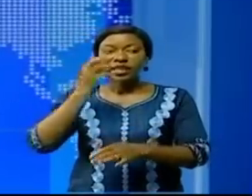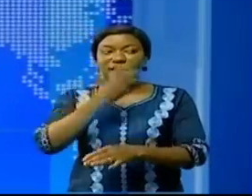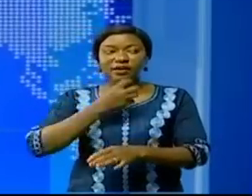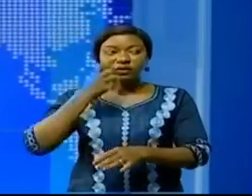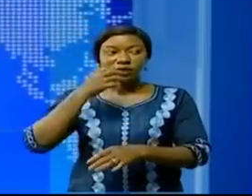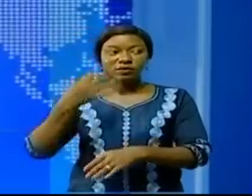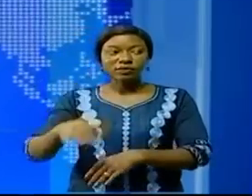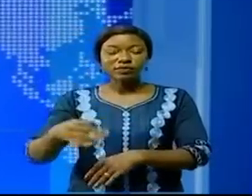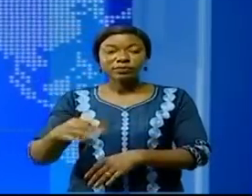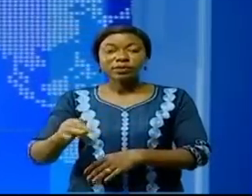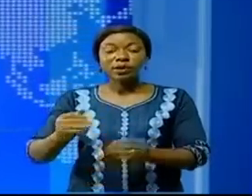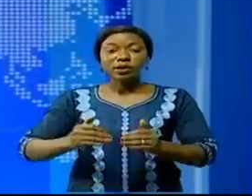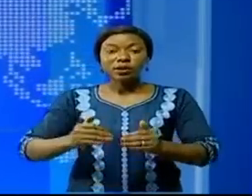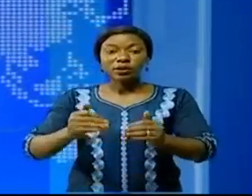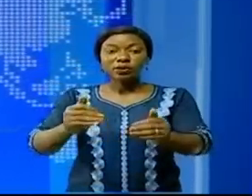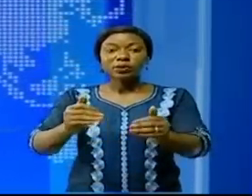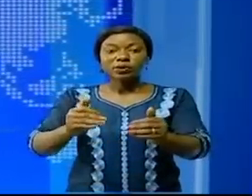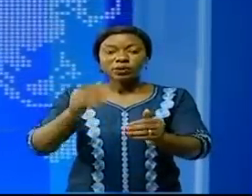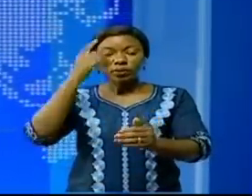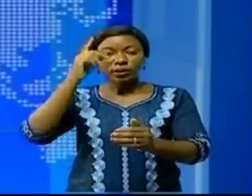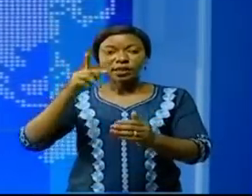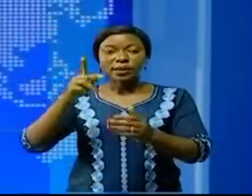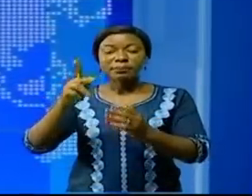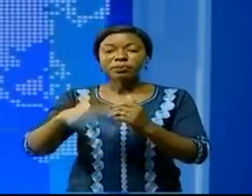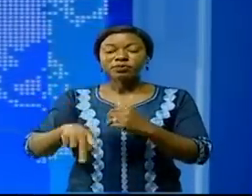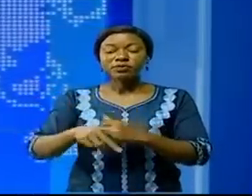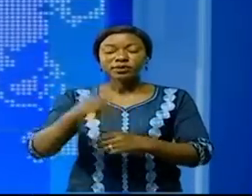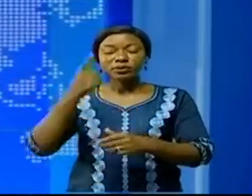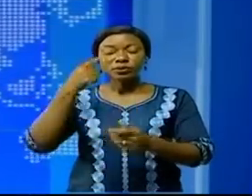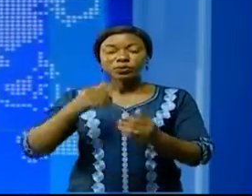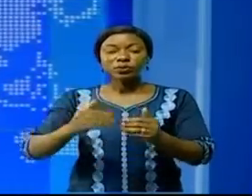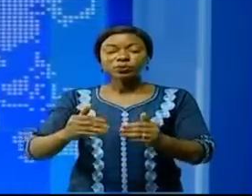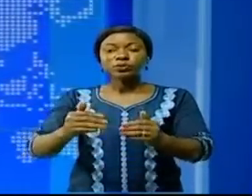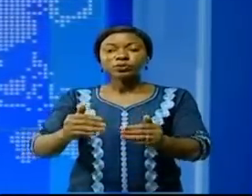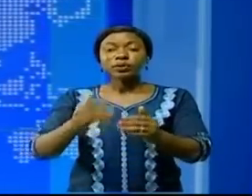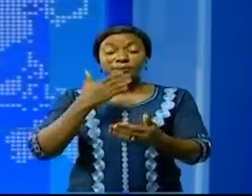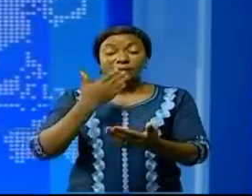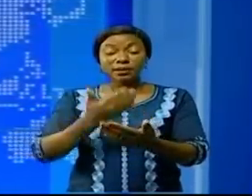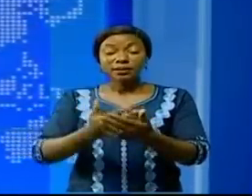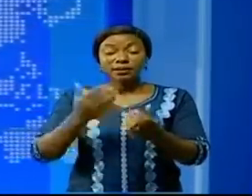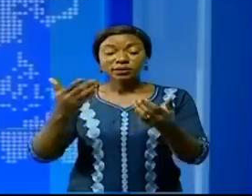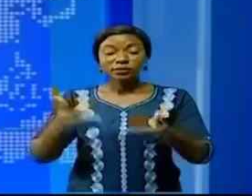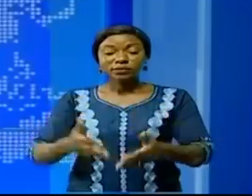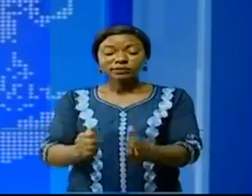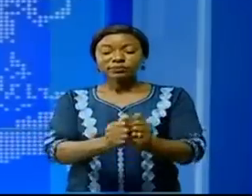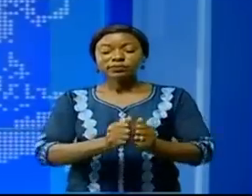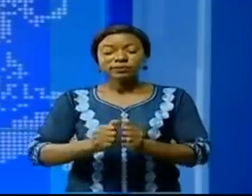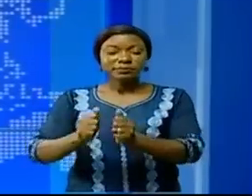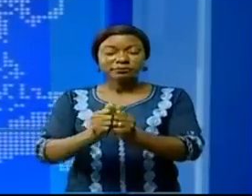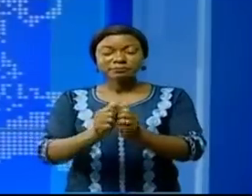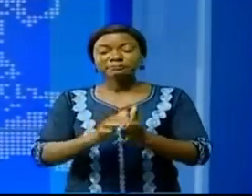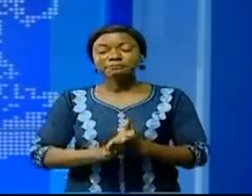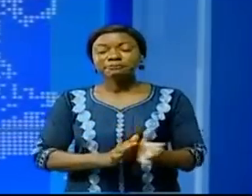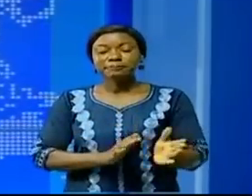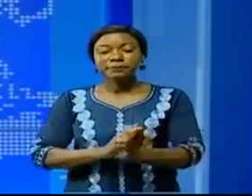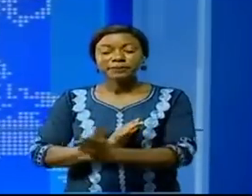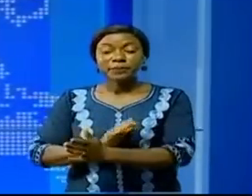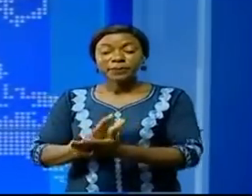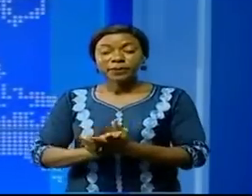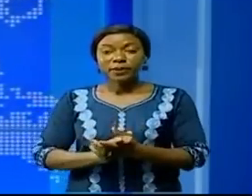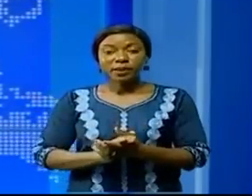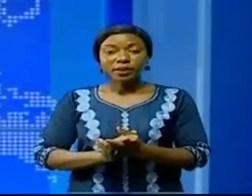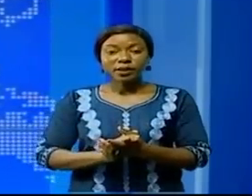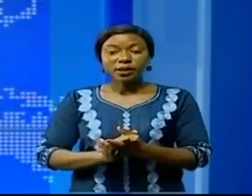francophonie. L'actualité en province, c'est dans ces 19h. Merci d'être avec nous sur la RTNC.